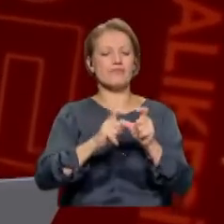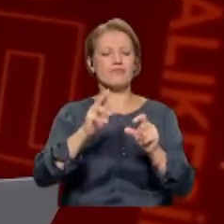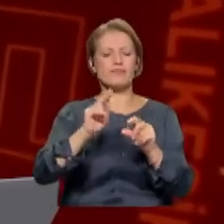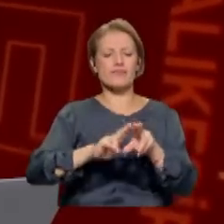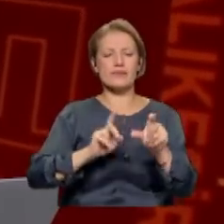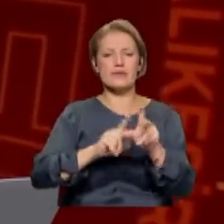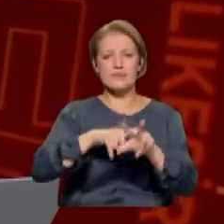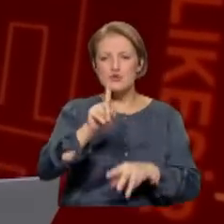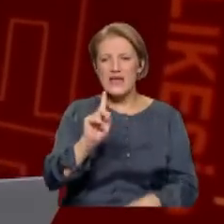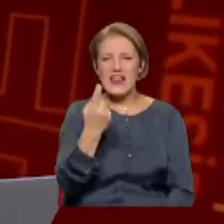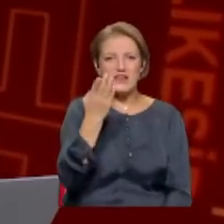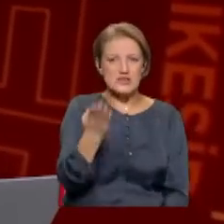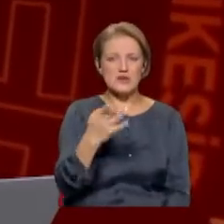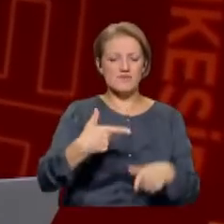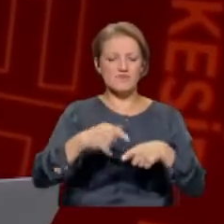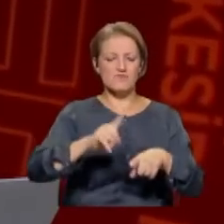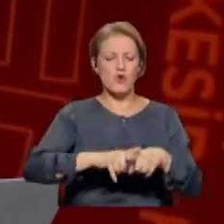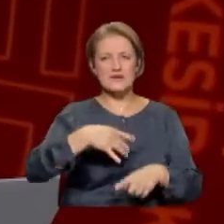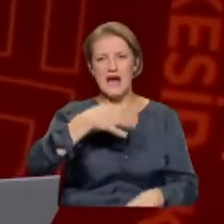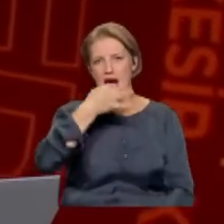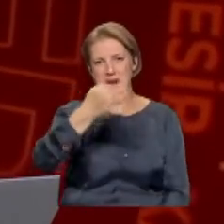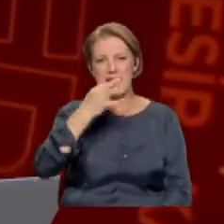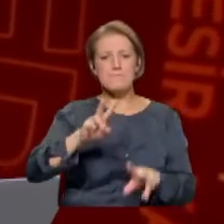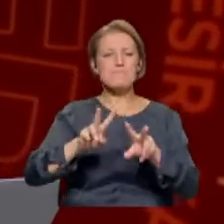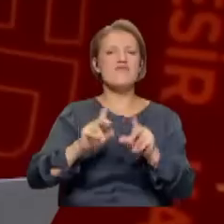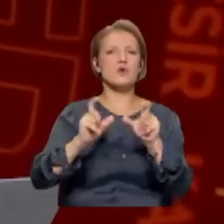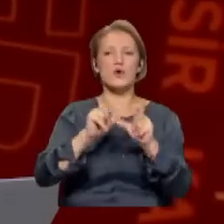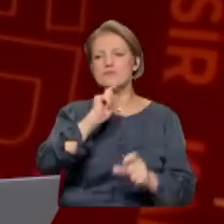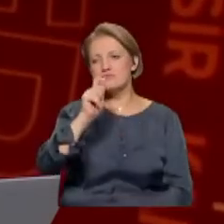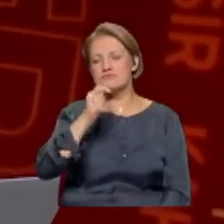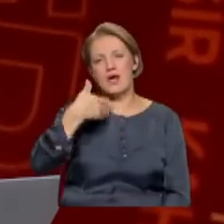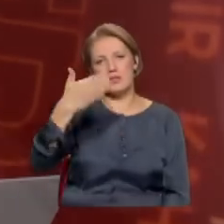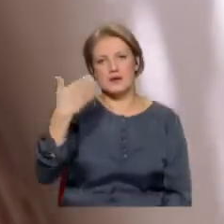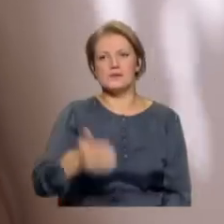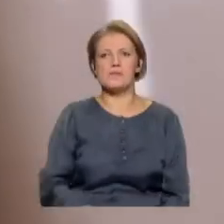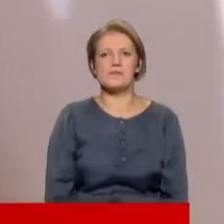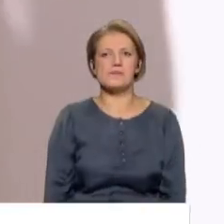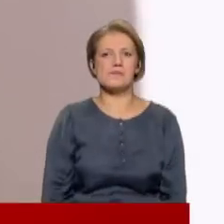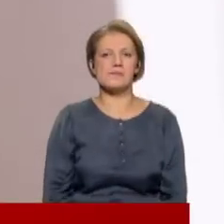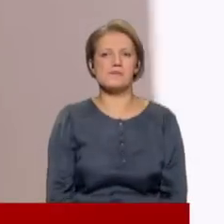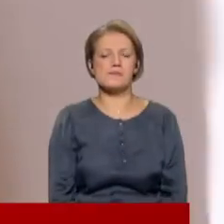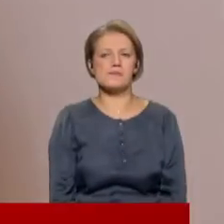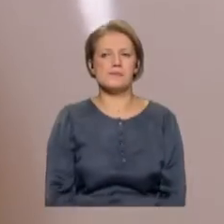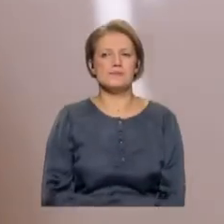Dinçer bu ilginç çıkışı Fox Haber'den Merve Görgün'e değerlendirdi. Ne yapardım